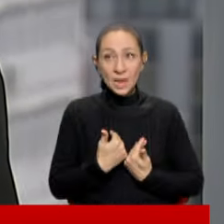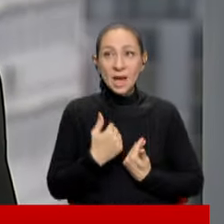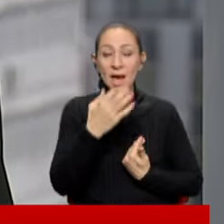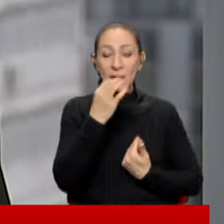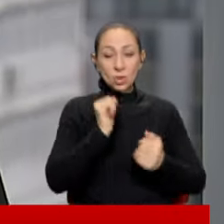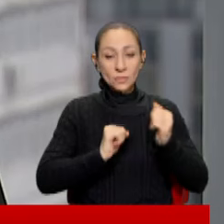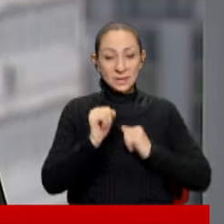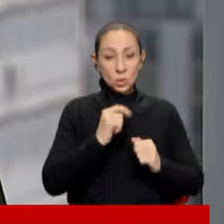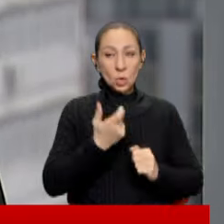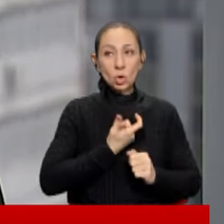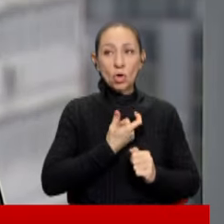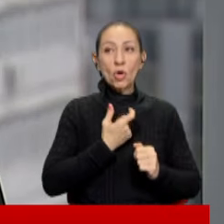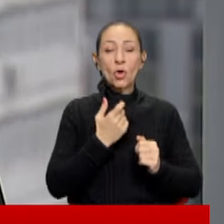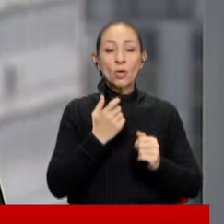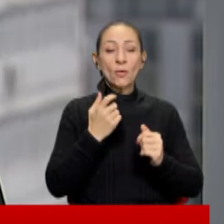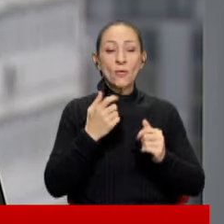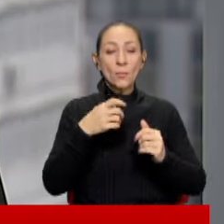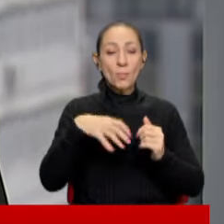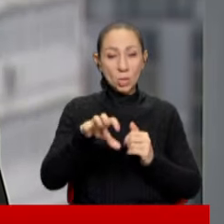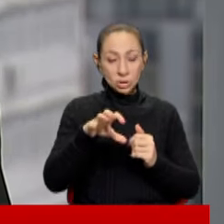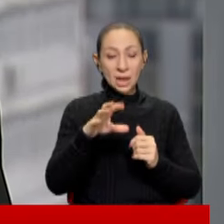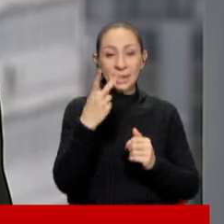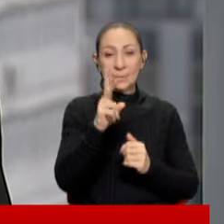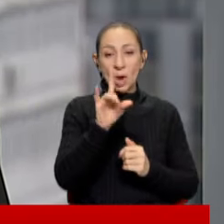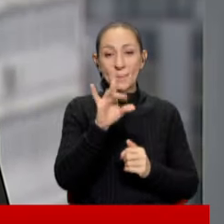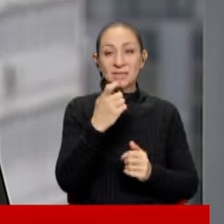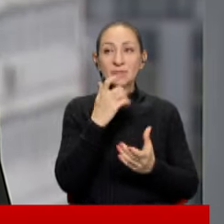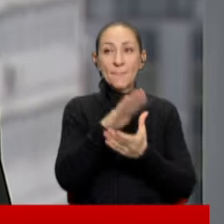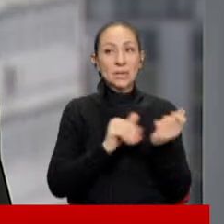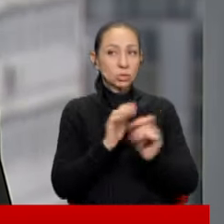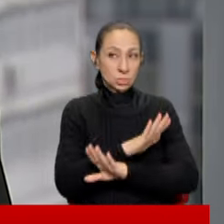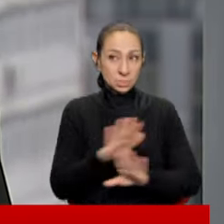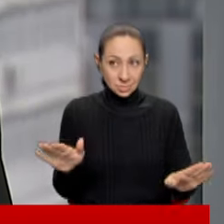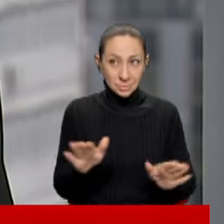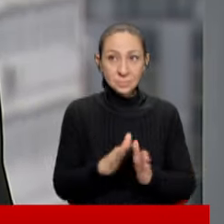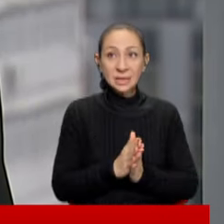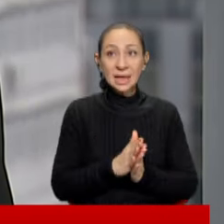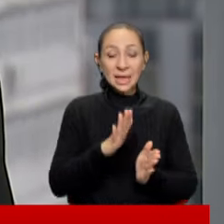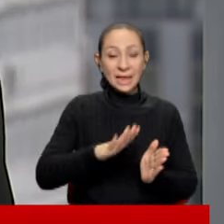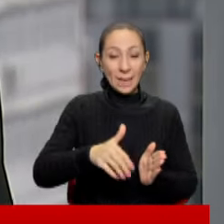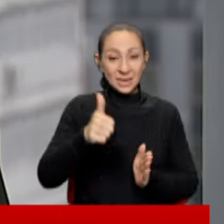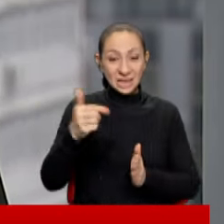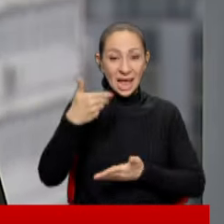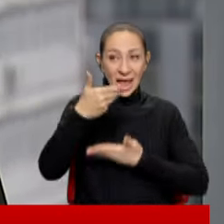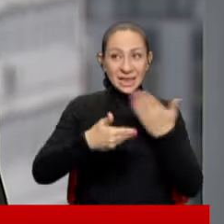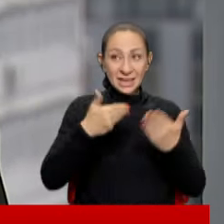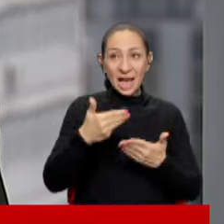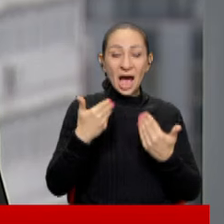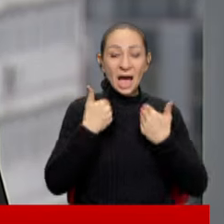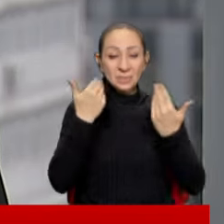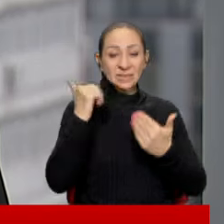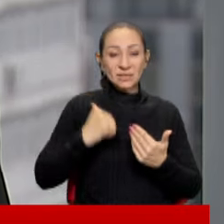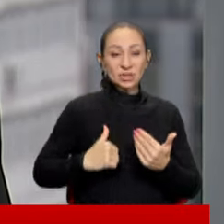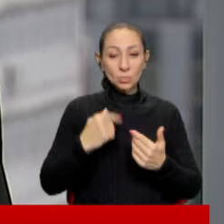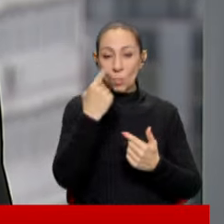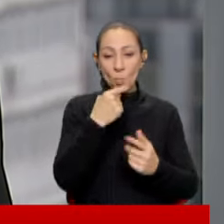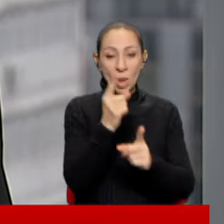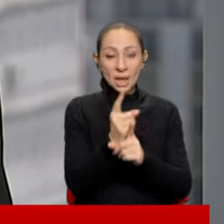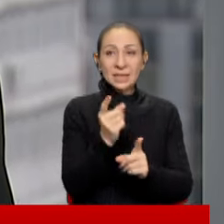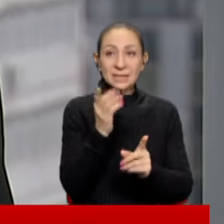Ankara Üniversitesi Hukuk Fakültesini 2015 yılında bitirdim. Genel Başkanımızın bahsettiği hakimlik savcılık